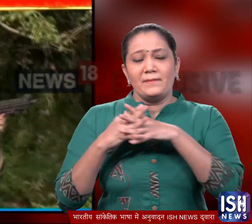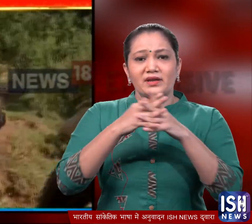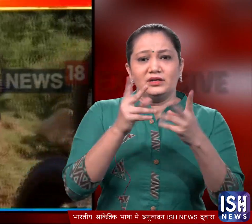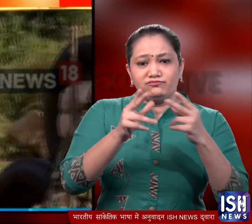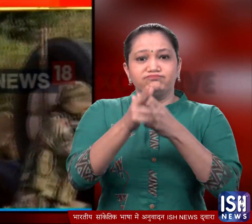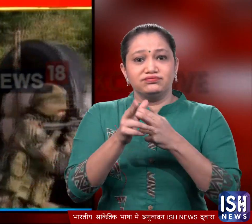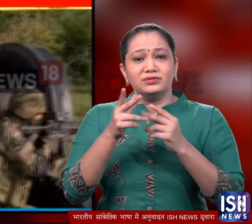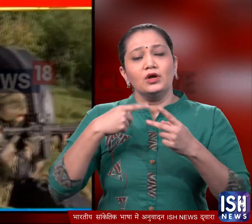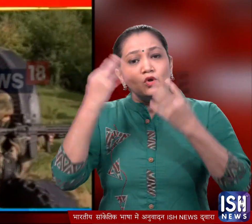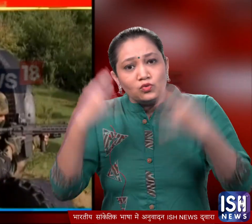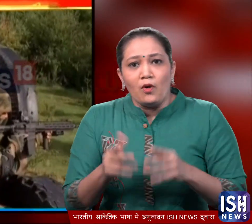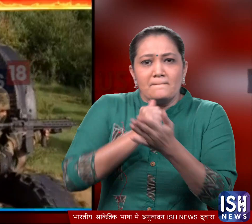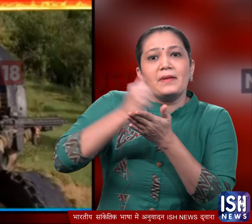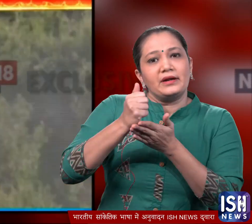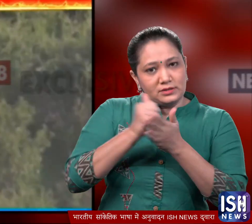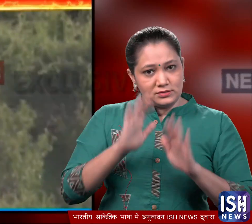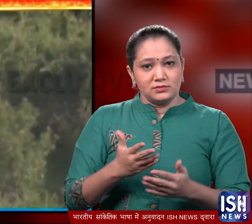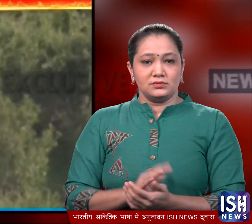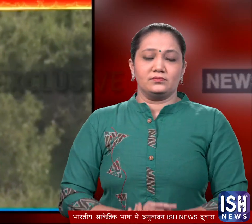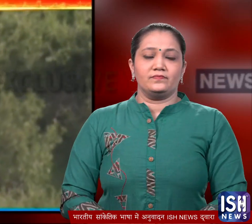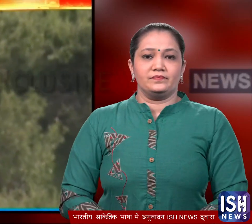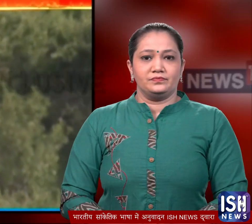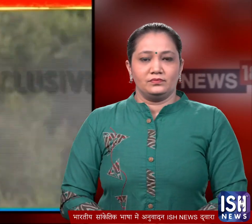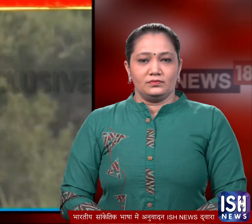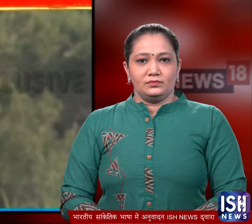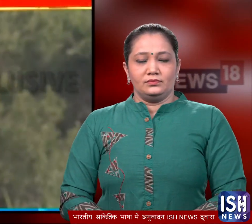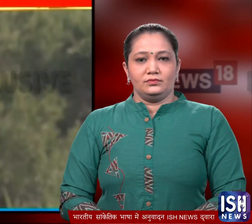गई 6 और राइफलों से अभ्यास करती नजर आई।